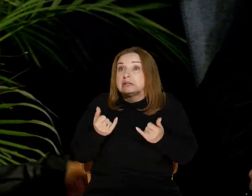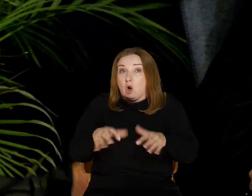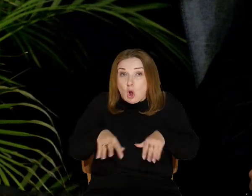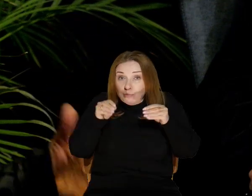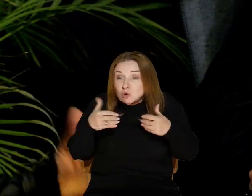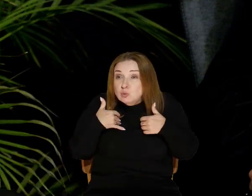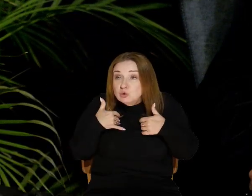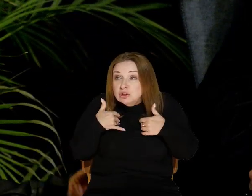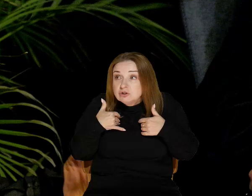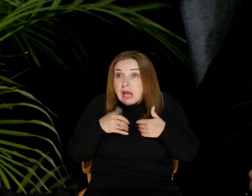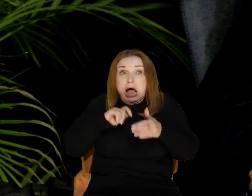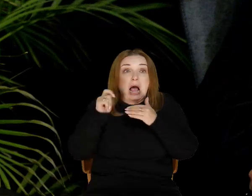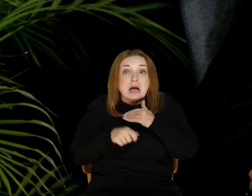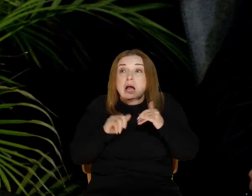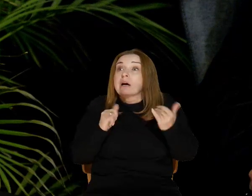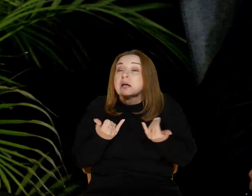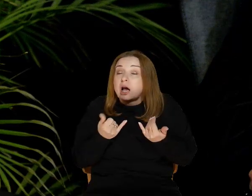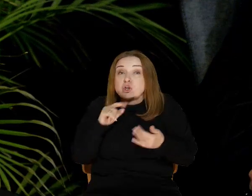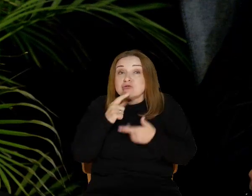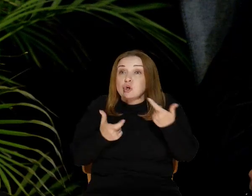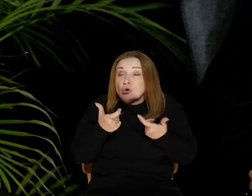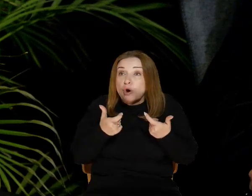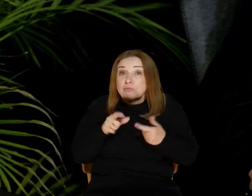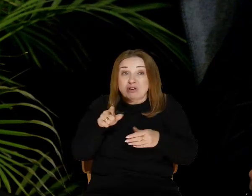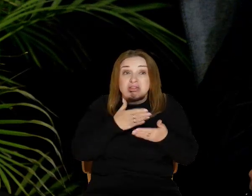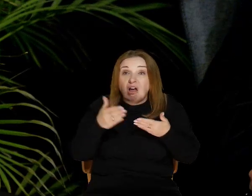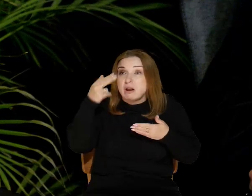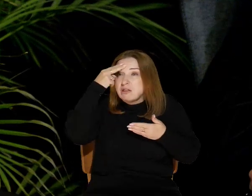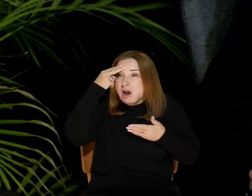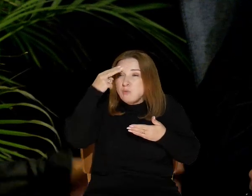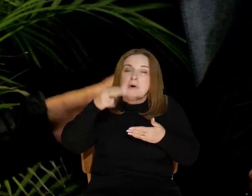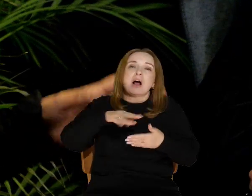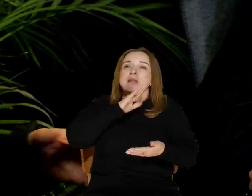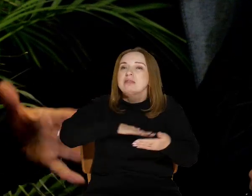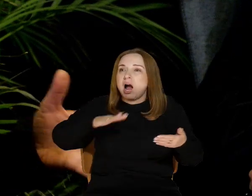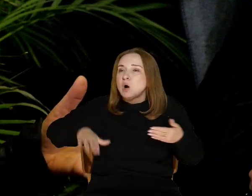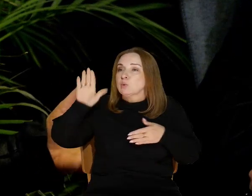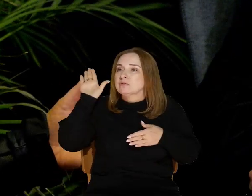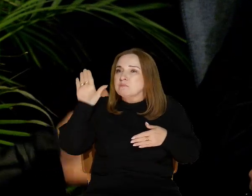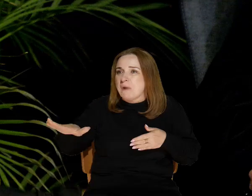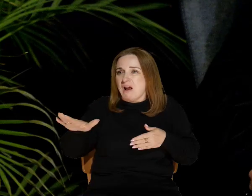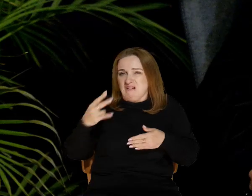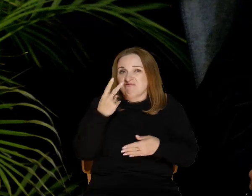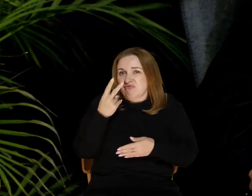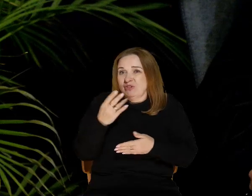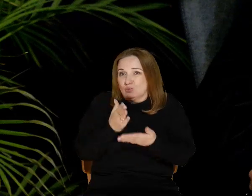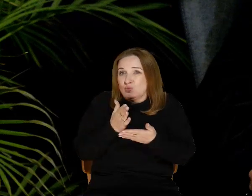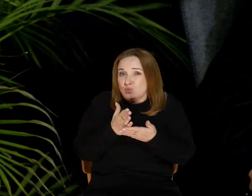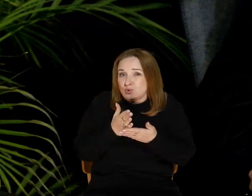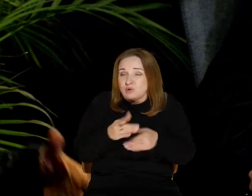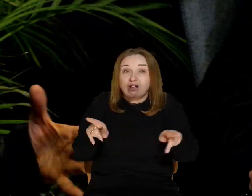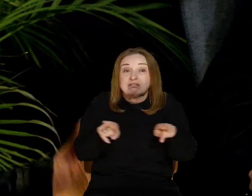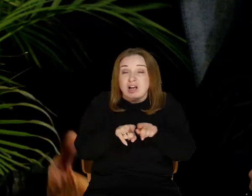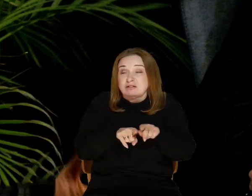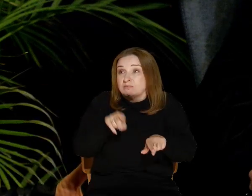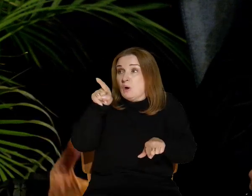prawda? I nie, i te traumy niesłychanie pracują cały czas w amerykańskim narodzie i to widać zresztą przecież właśnie